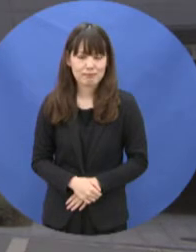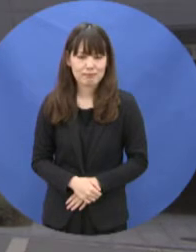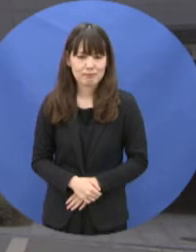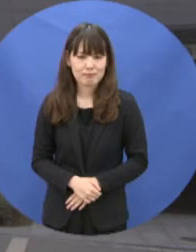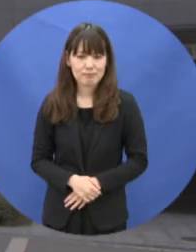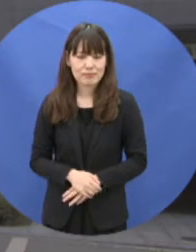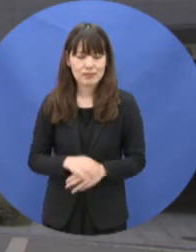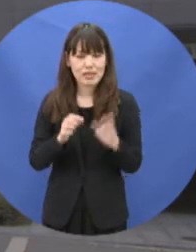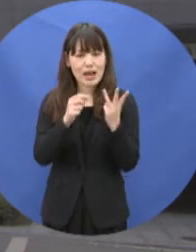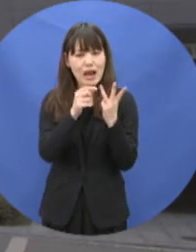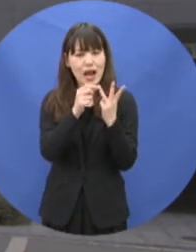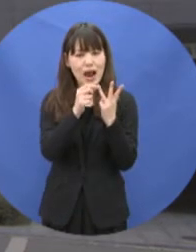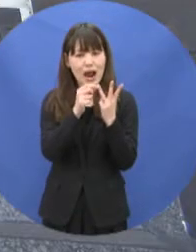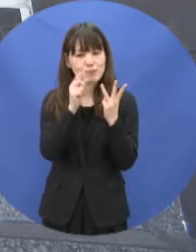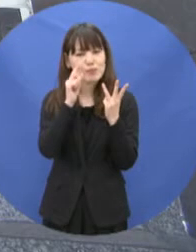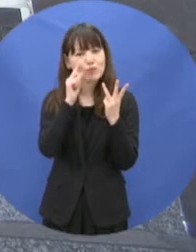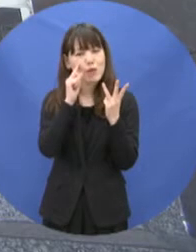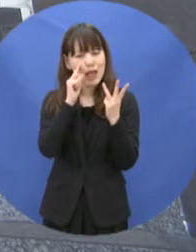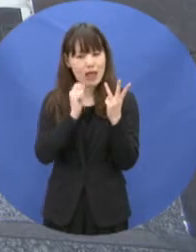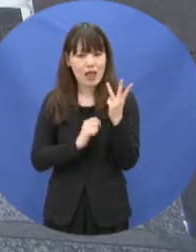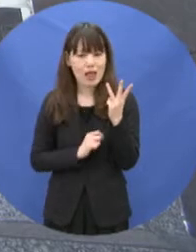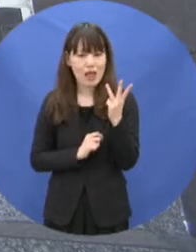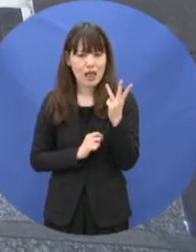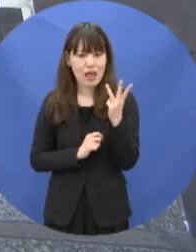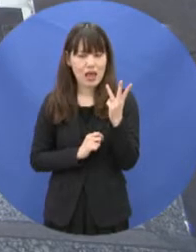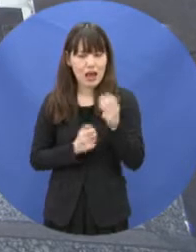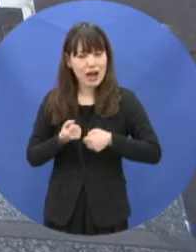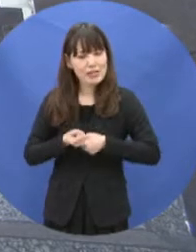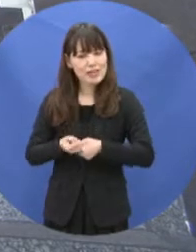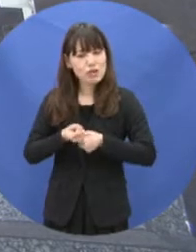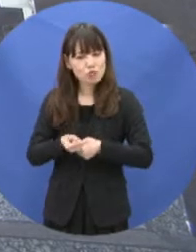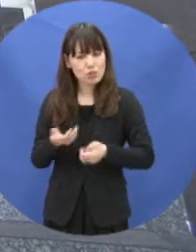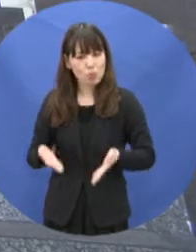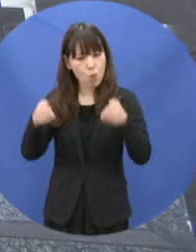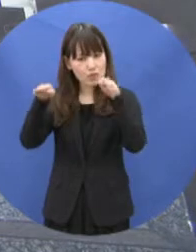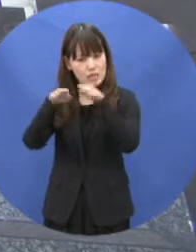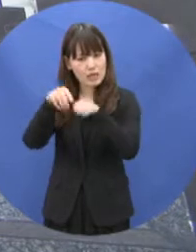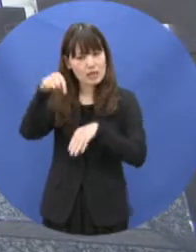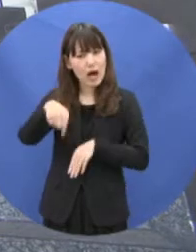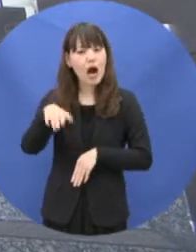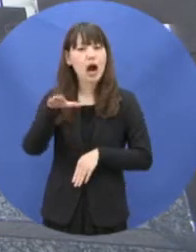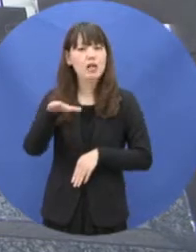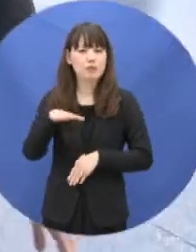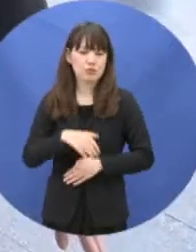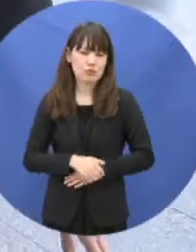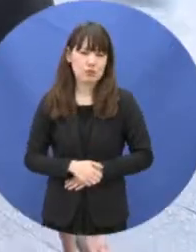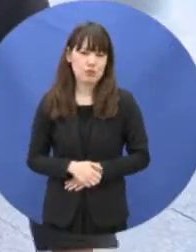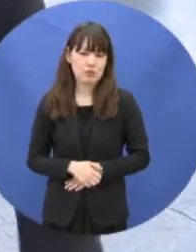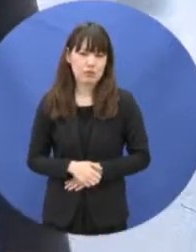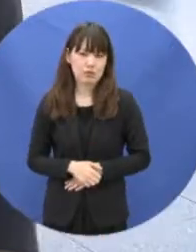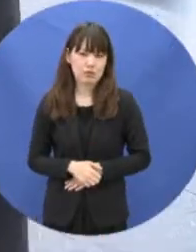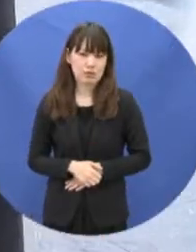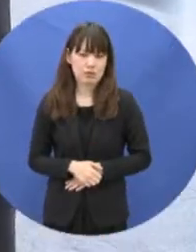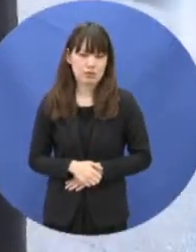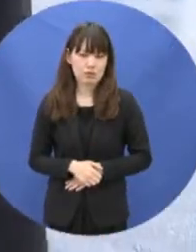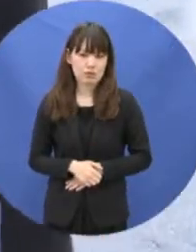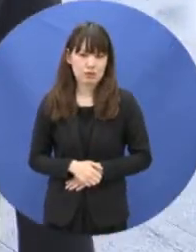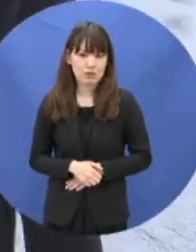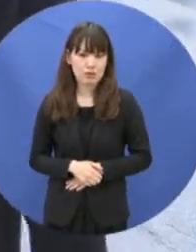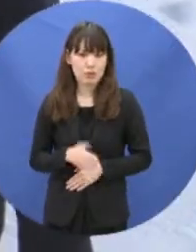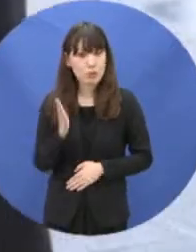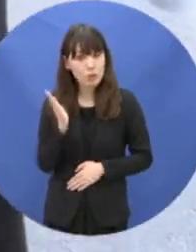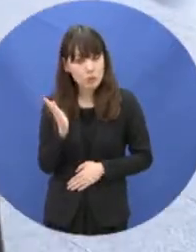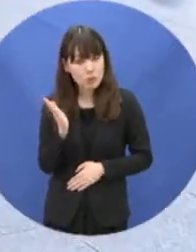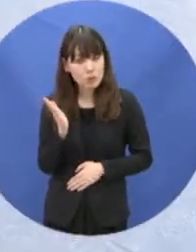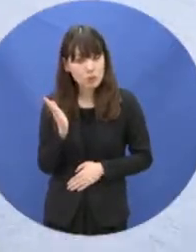というわけで3つ目の岡本太郎作品はダスキン本社にあるそうです。 ロケも巡りやすくていいやん。 こちらですか。